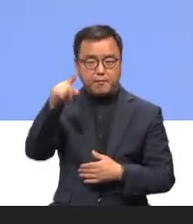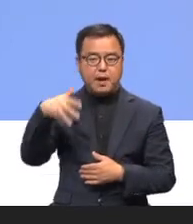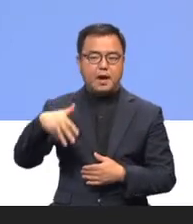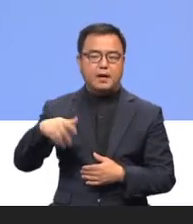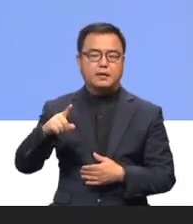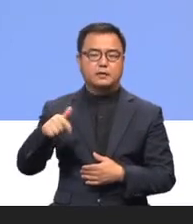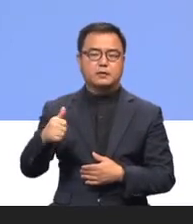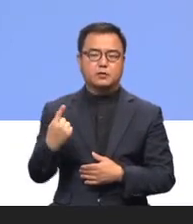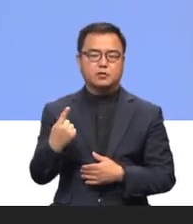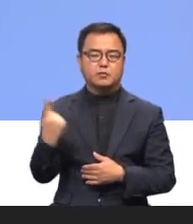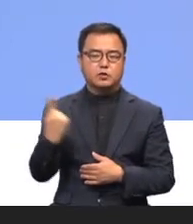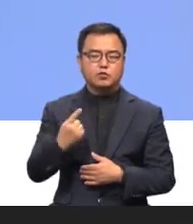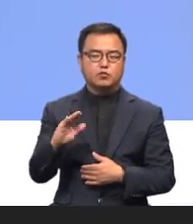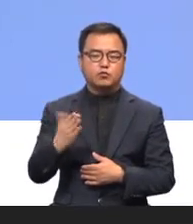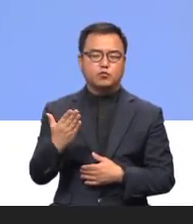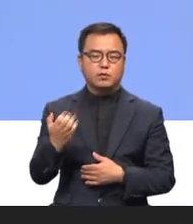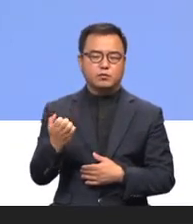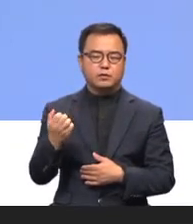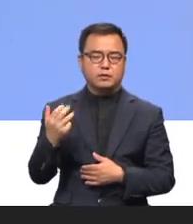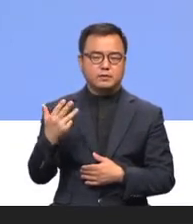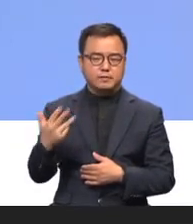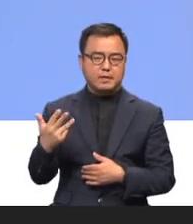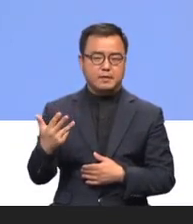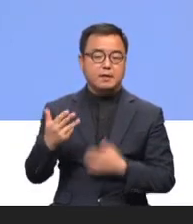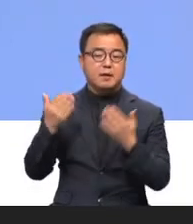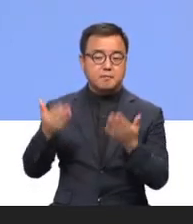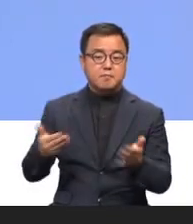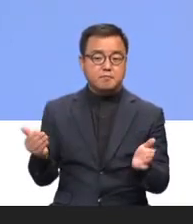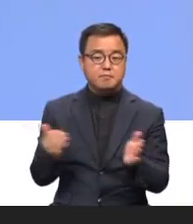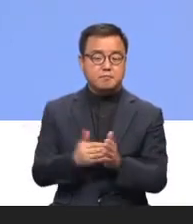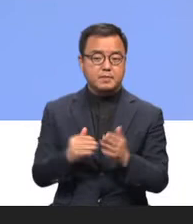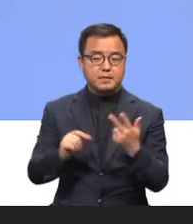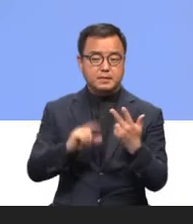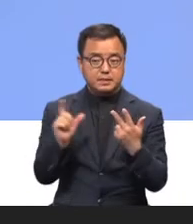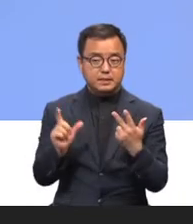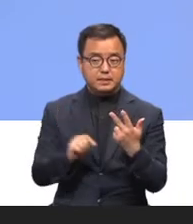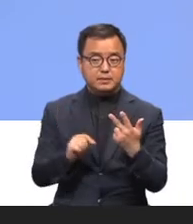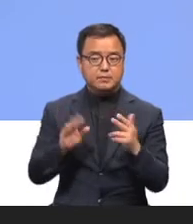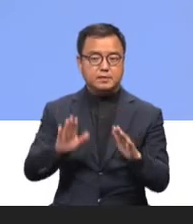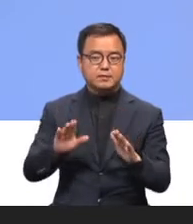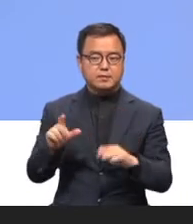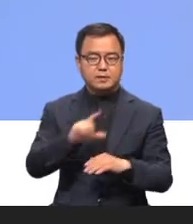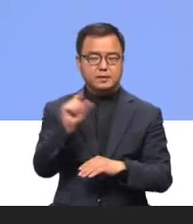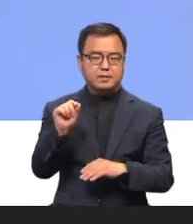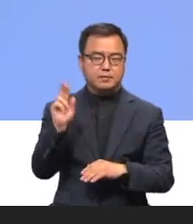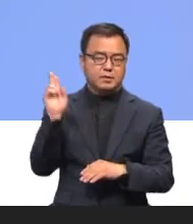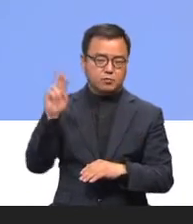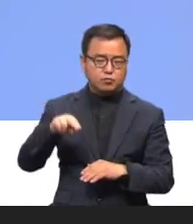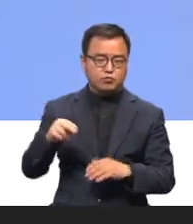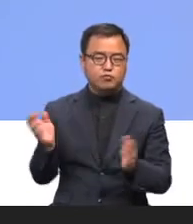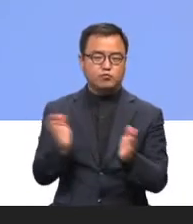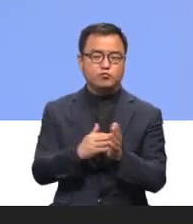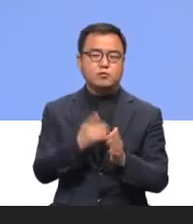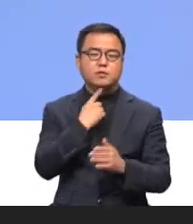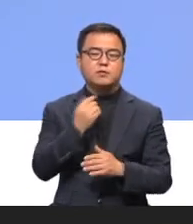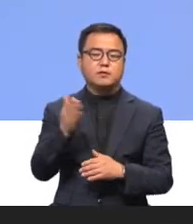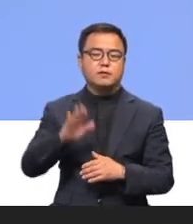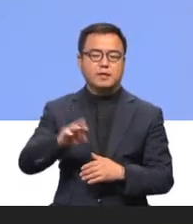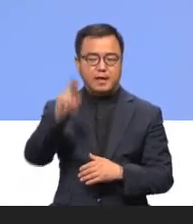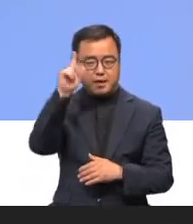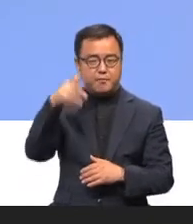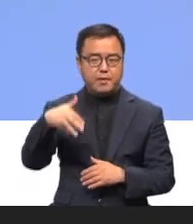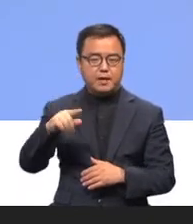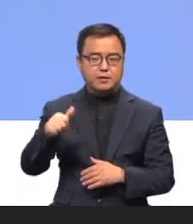네, 1998년에 네. 기억하시는군요. 예. 네, 7월 이달의 투수로 선정된 바 있는데요. 당시 박찬호